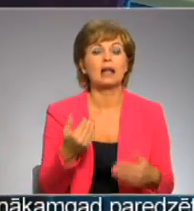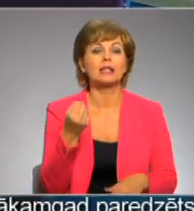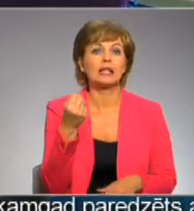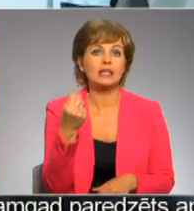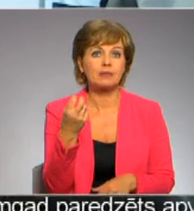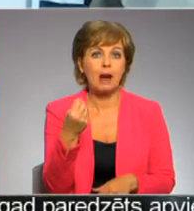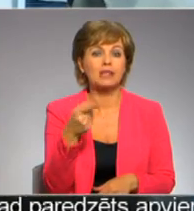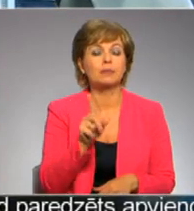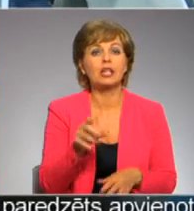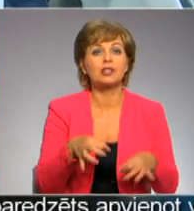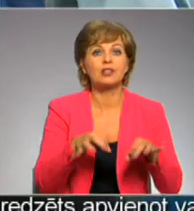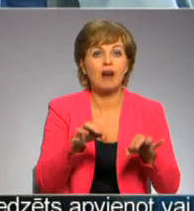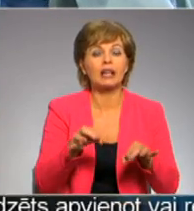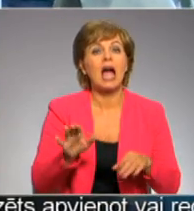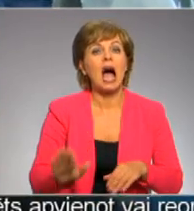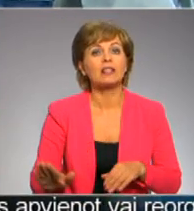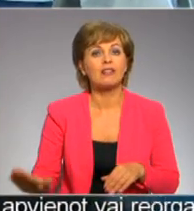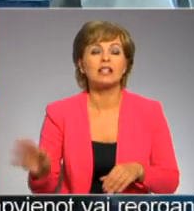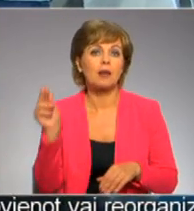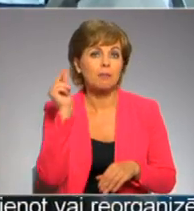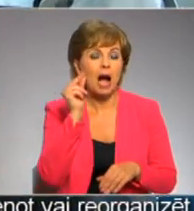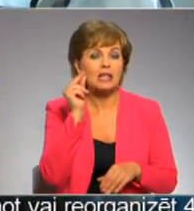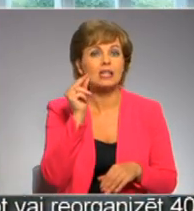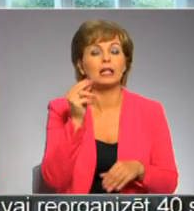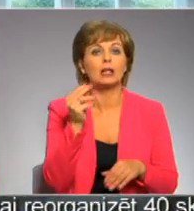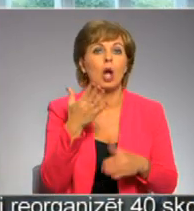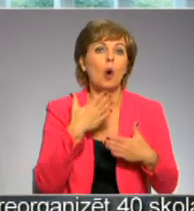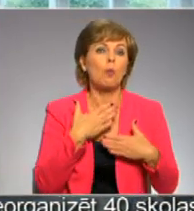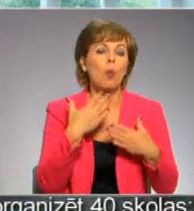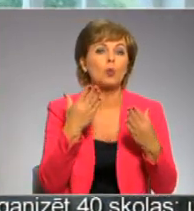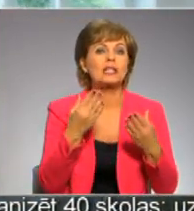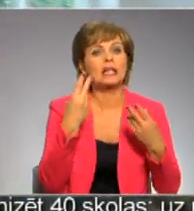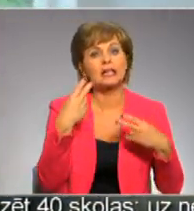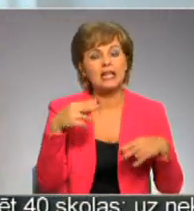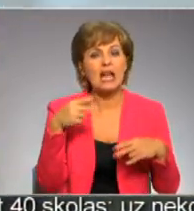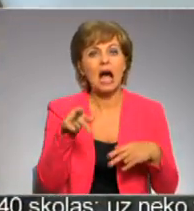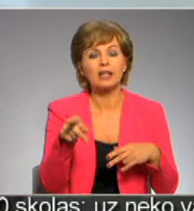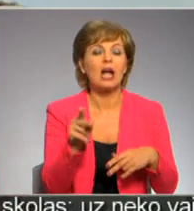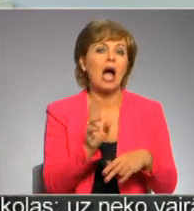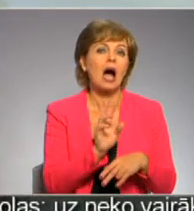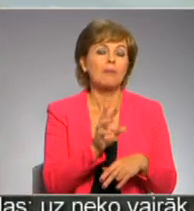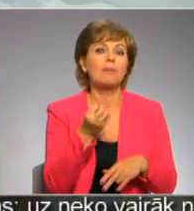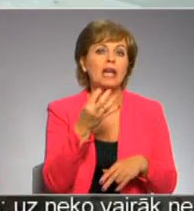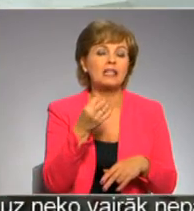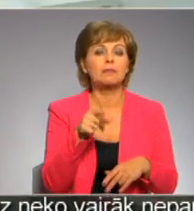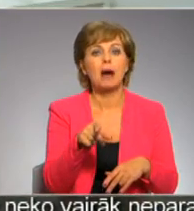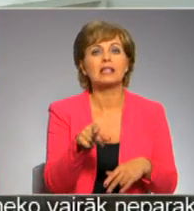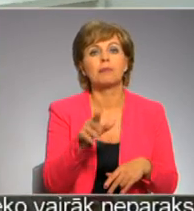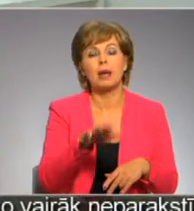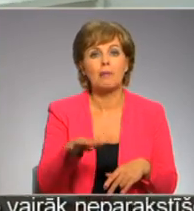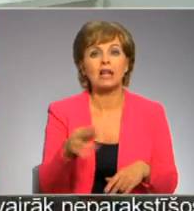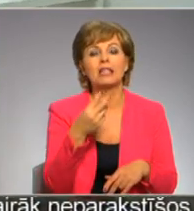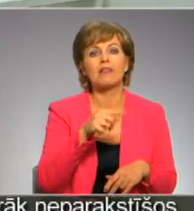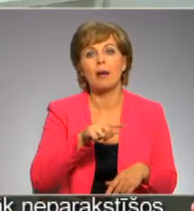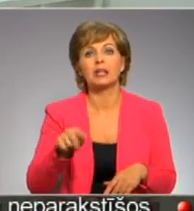13, kurām svarīgi savas atvases mācīt mūsdienīgi. Skola apmeklēs 15 bērni vecumā no 2 līdz 8